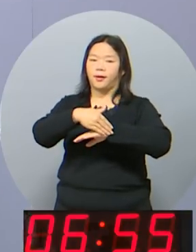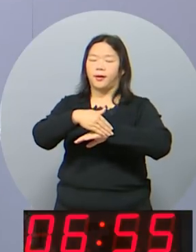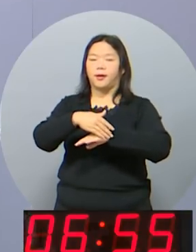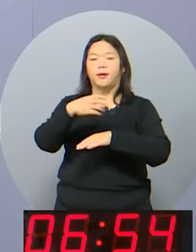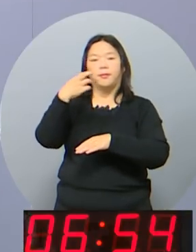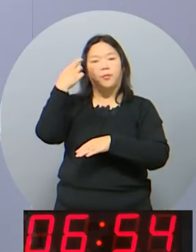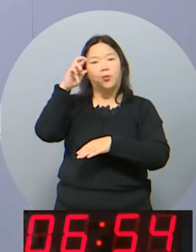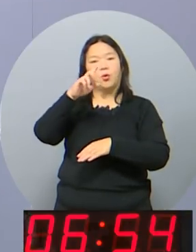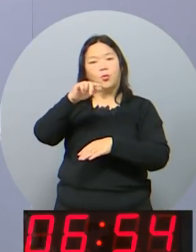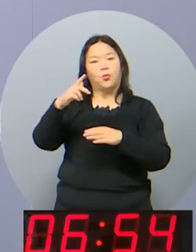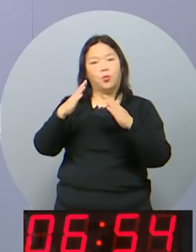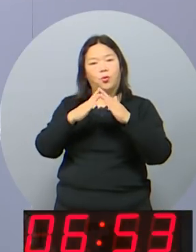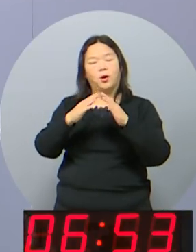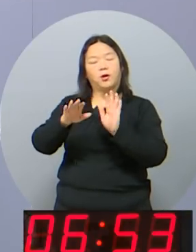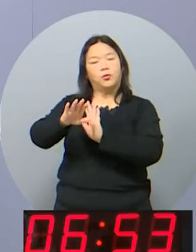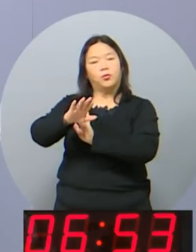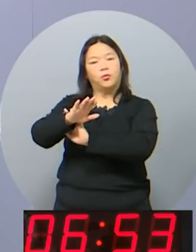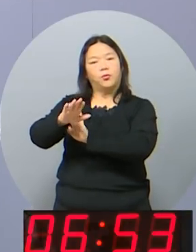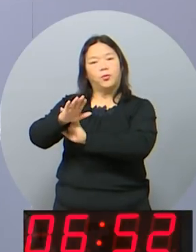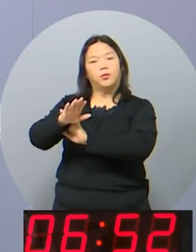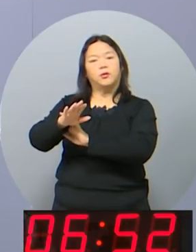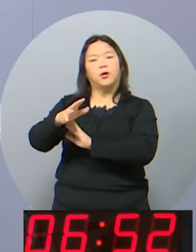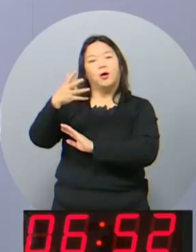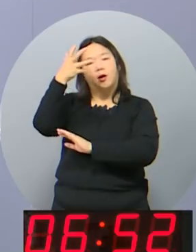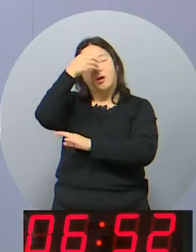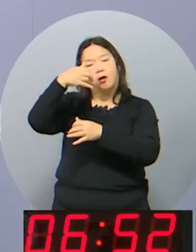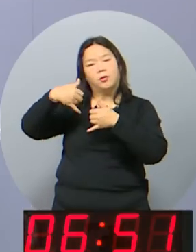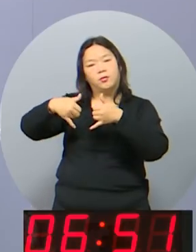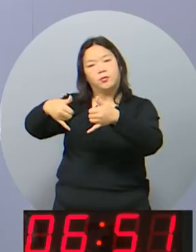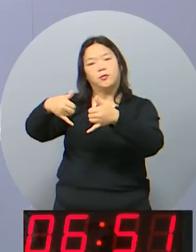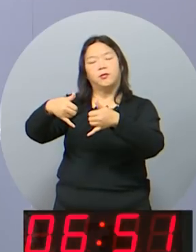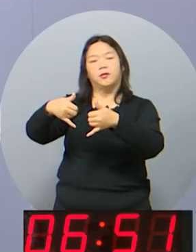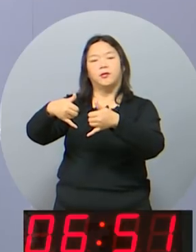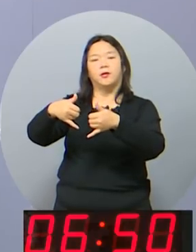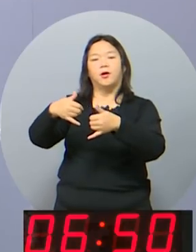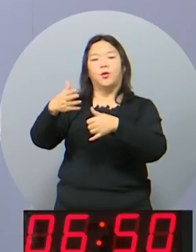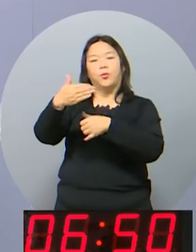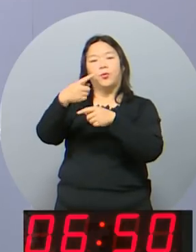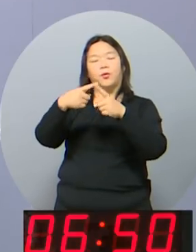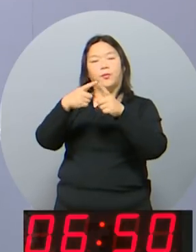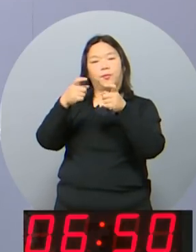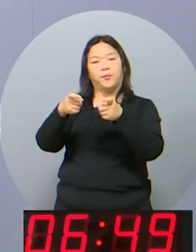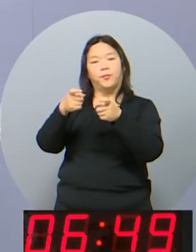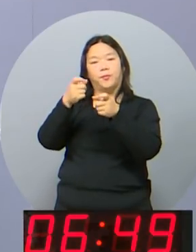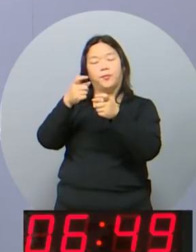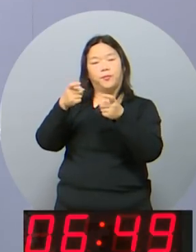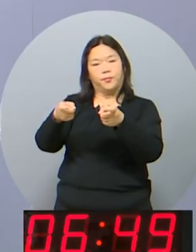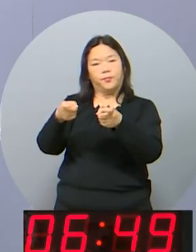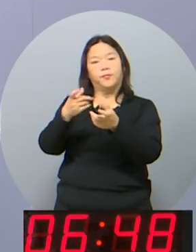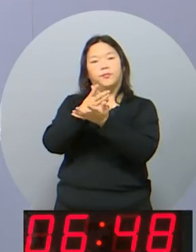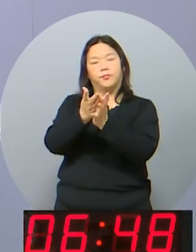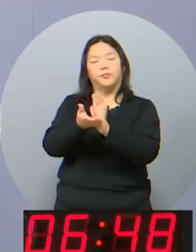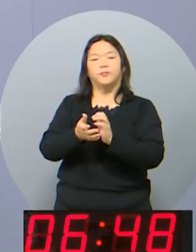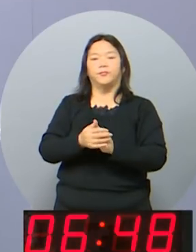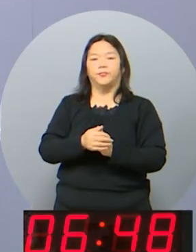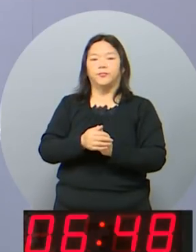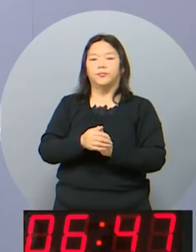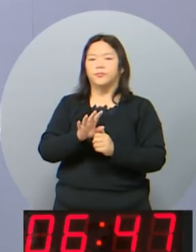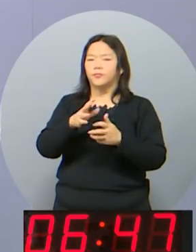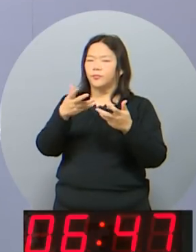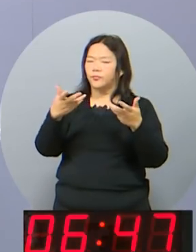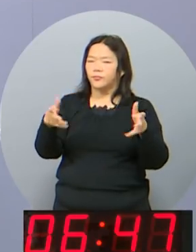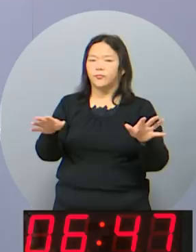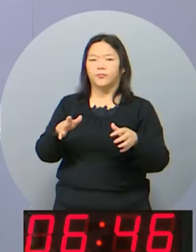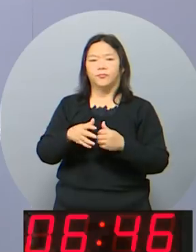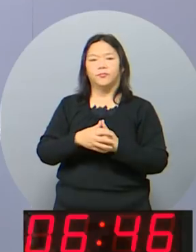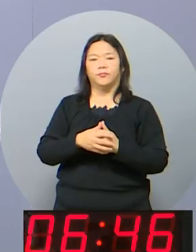馆，右岸的老街啊，渔人码头啊，还有非常多非常多的